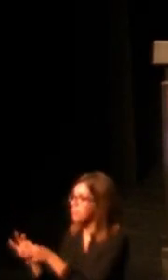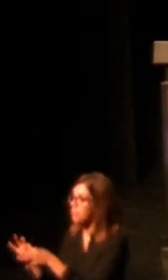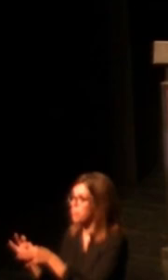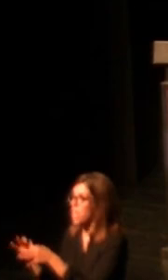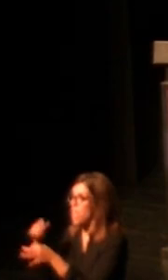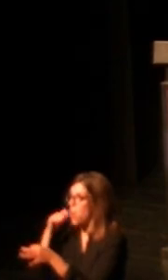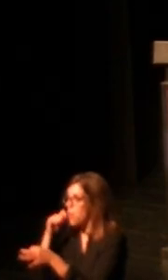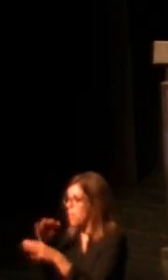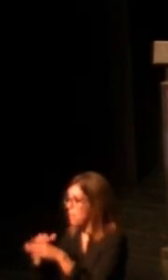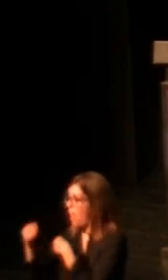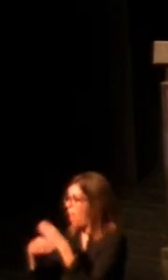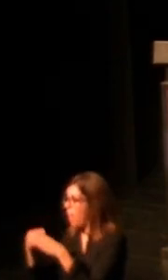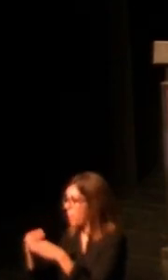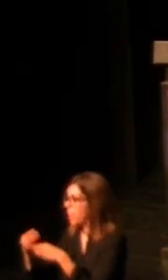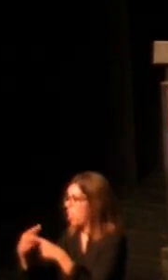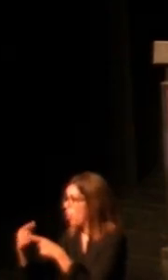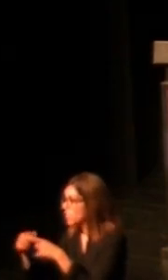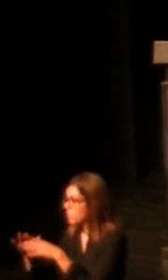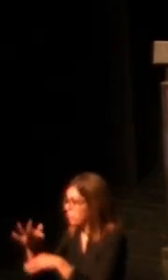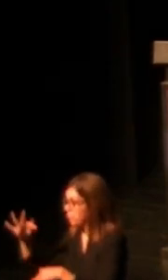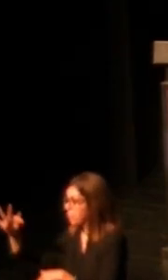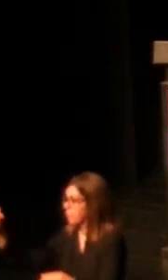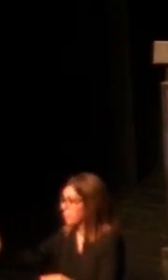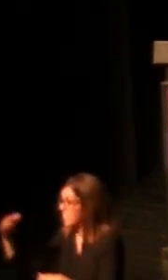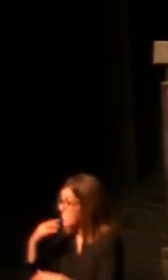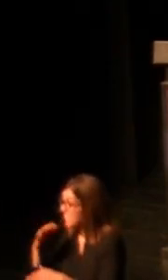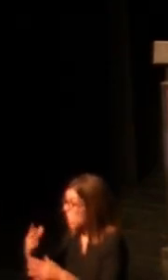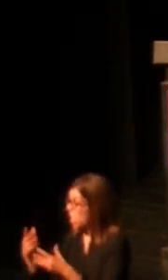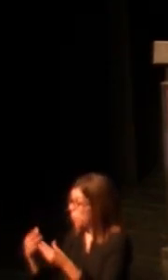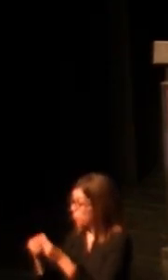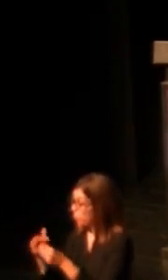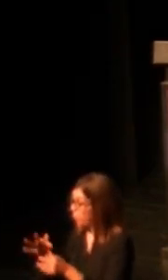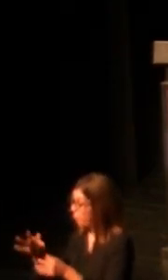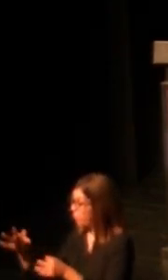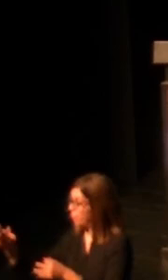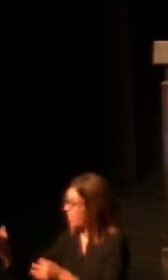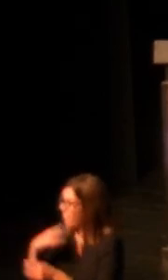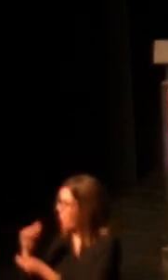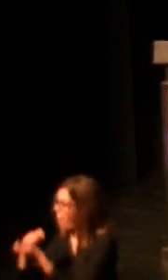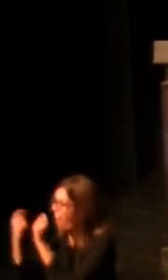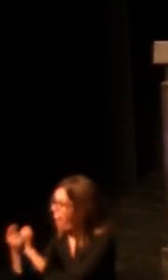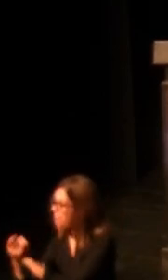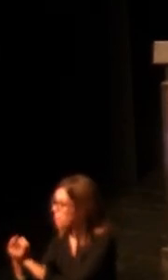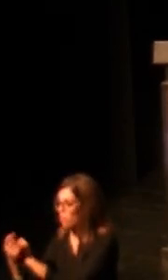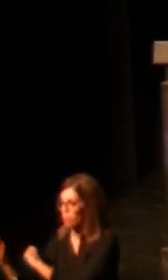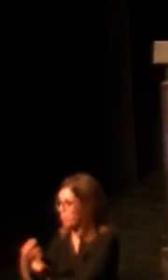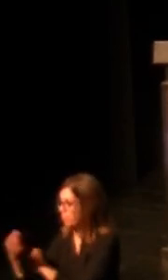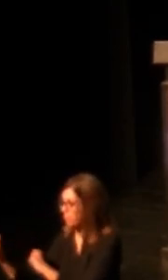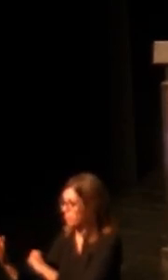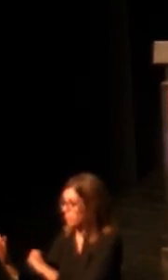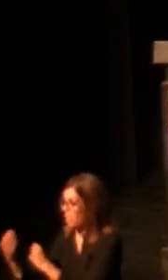que nosaltres tenim que fer per canviar, perquè evidentment quan sumem a la nostra organització doncs aquest canvi que s'està buscant, aquesta gestió del